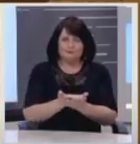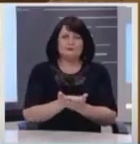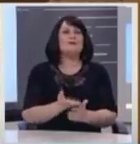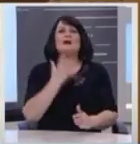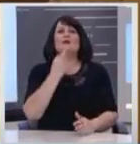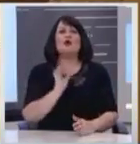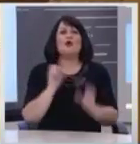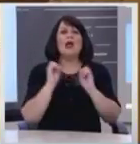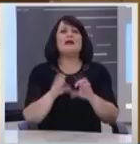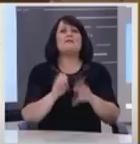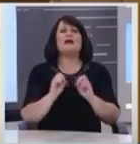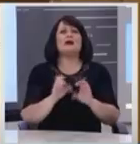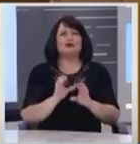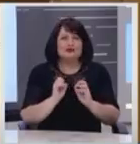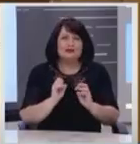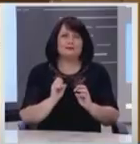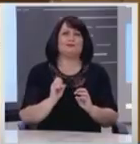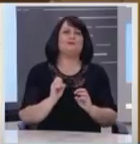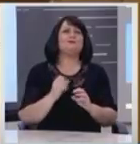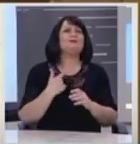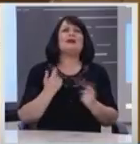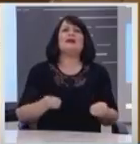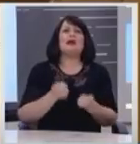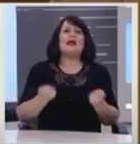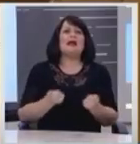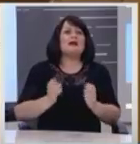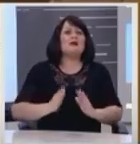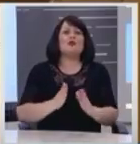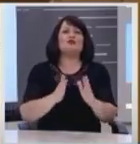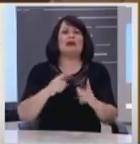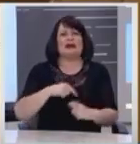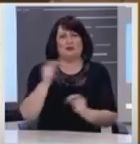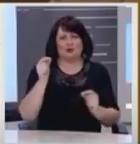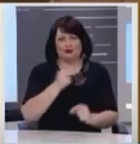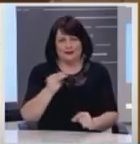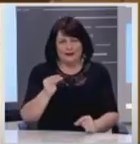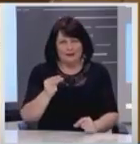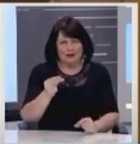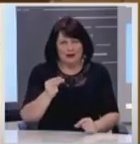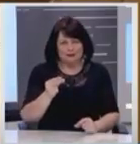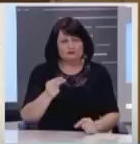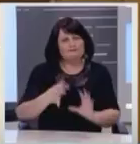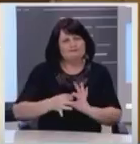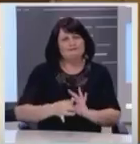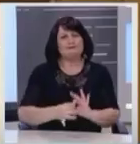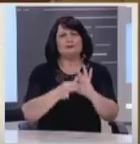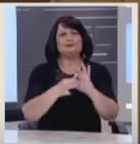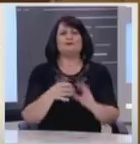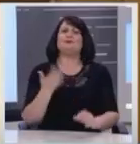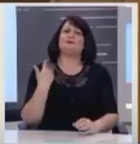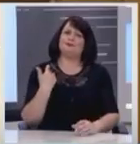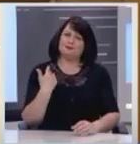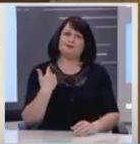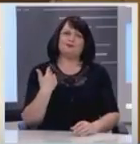προκειμένου να ενημερώσω το Σώμα για την πορεία του Κυπριακού σε συνέχεια και